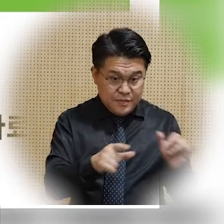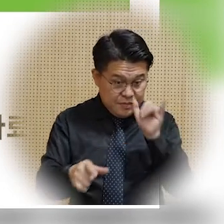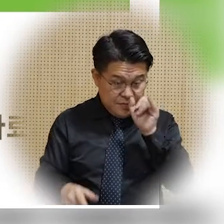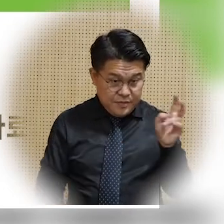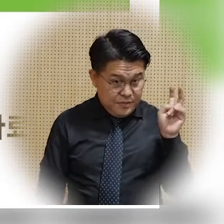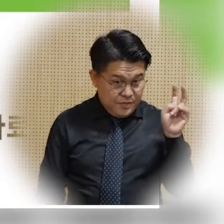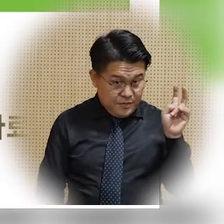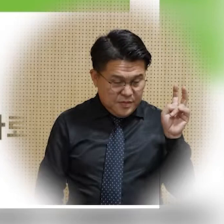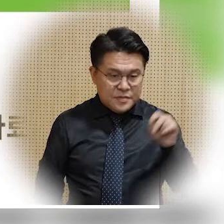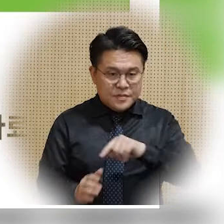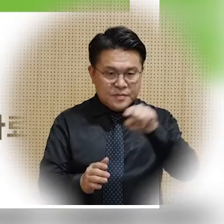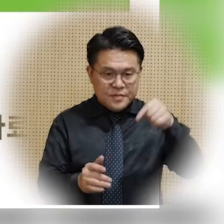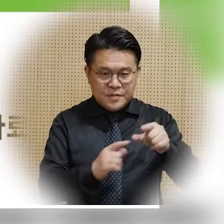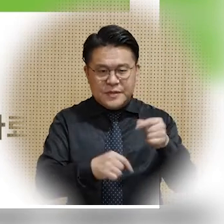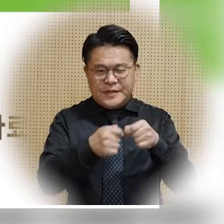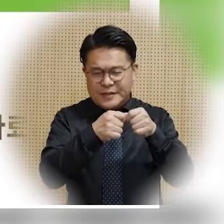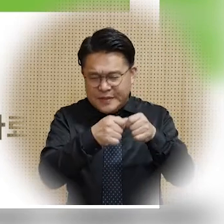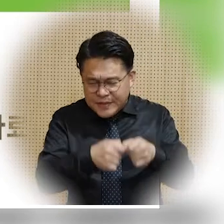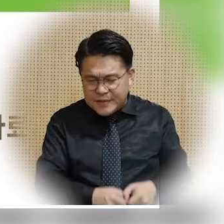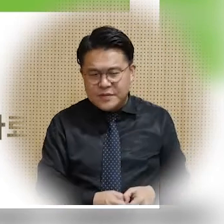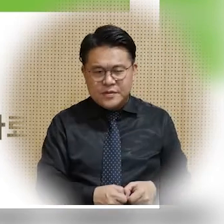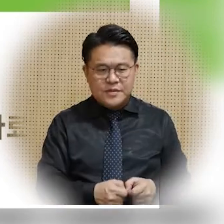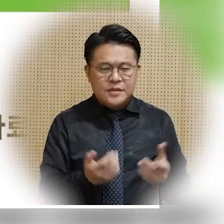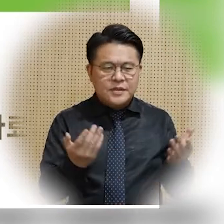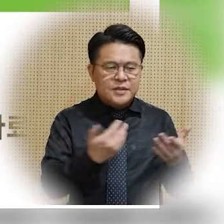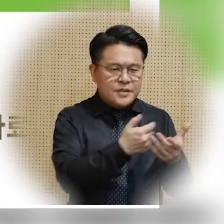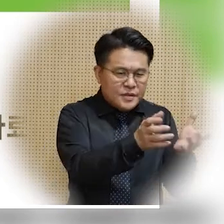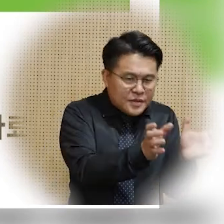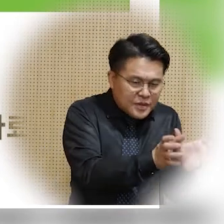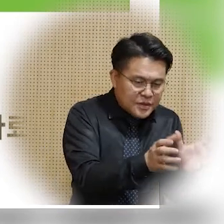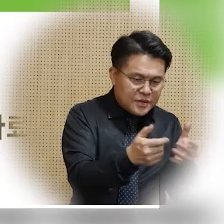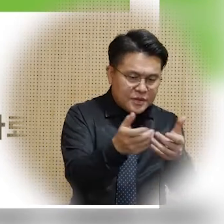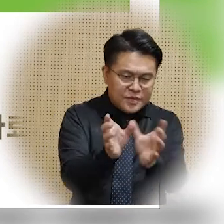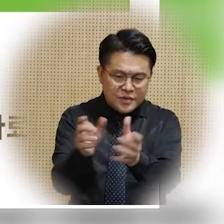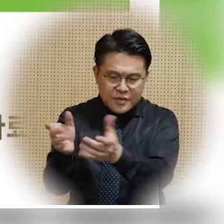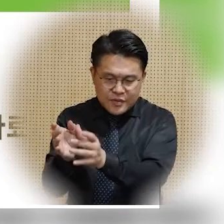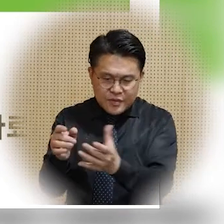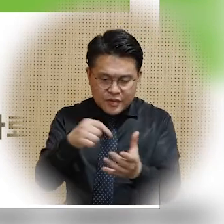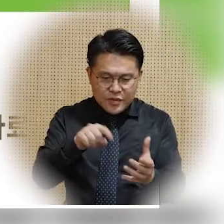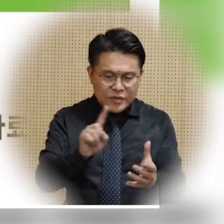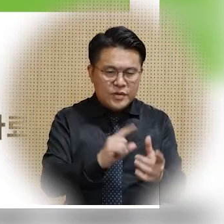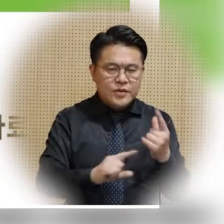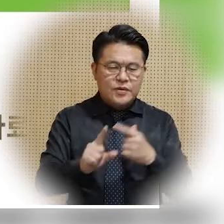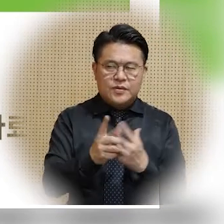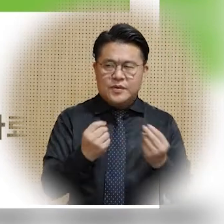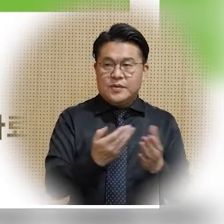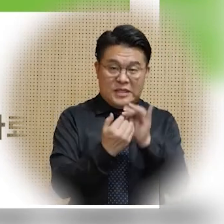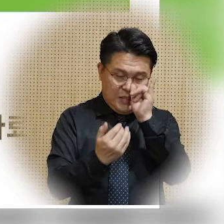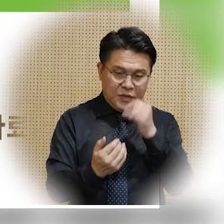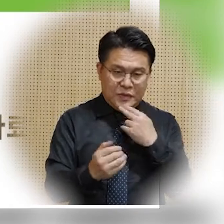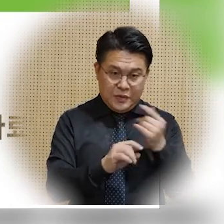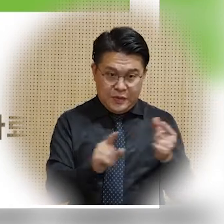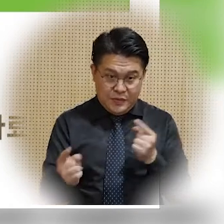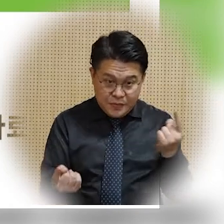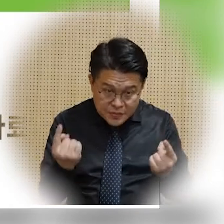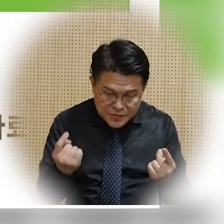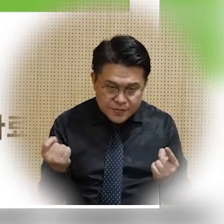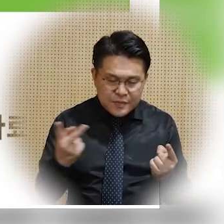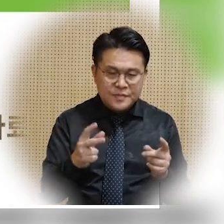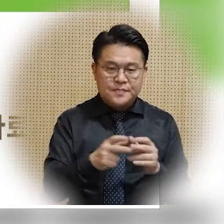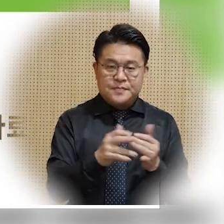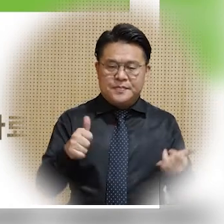산업들이 있을 텐데 그 중에서 조금 더 이제 디테일하게 어떤 직업군들이 좀 더 활성화가 되어 있는지,